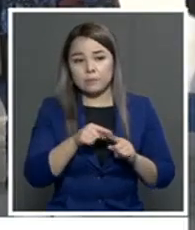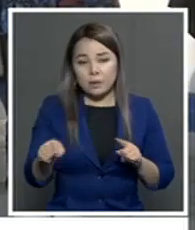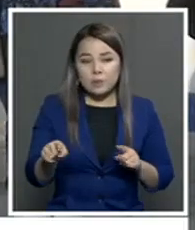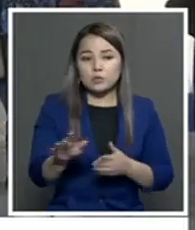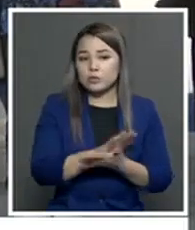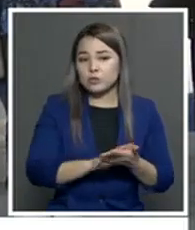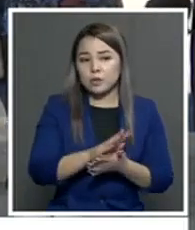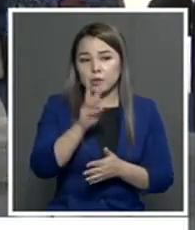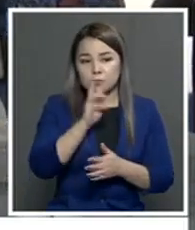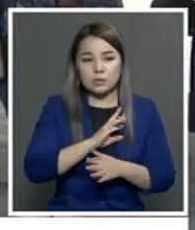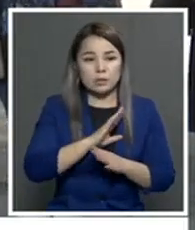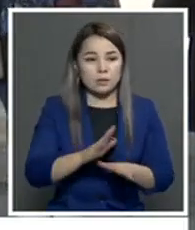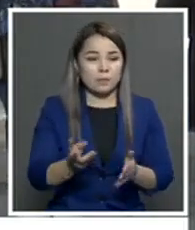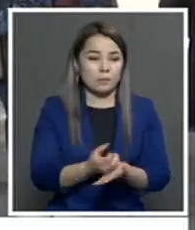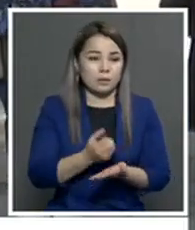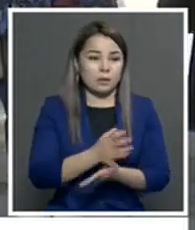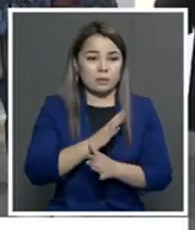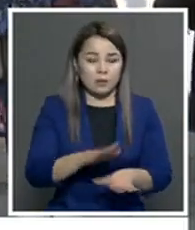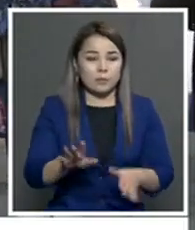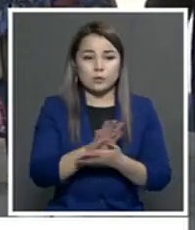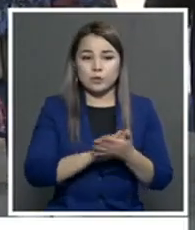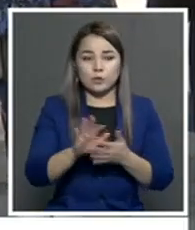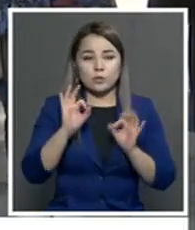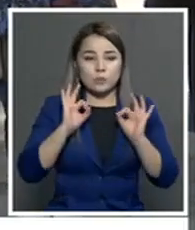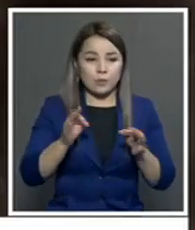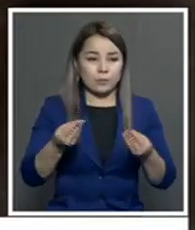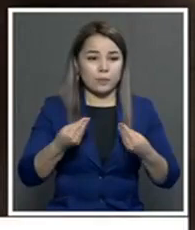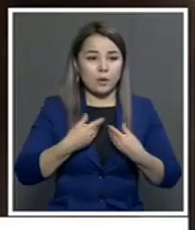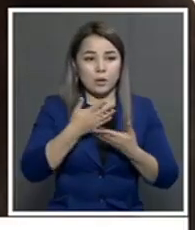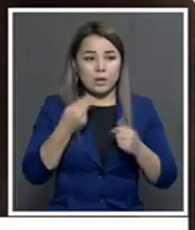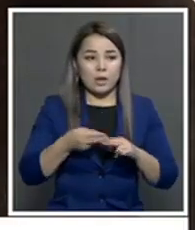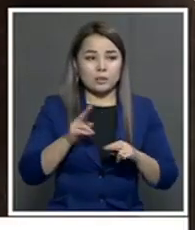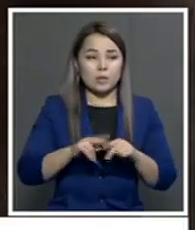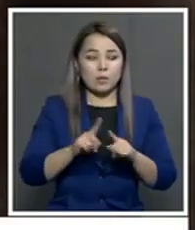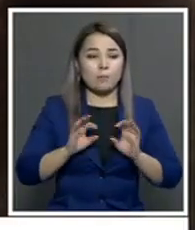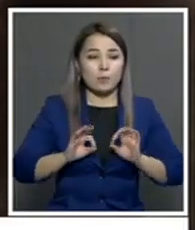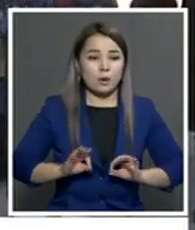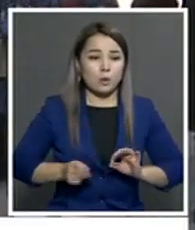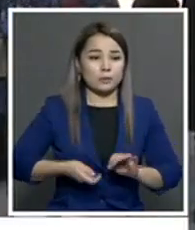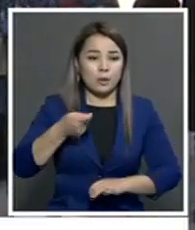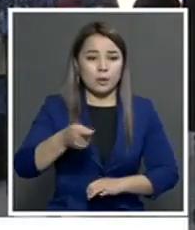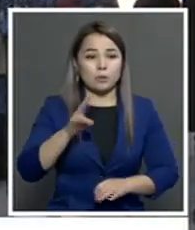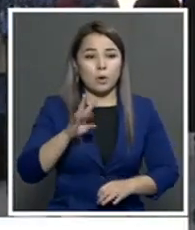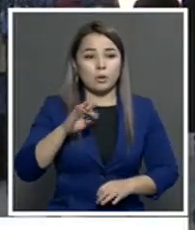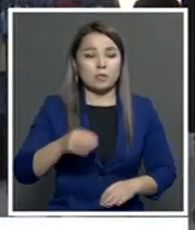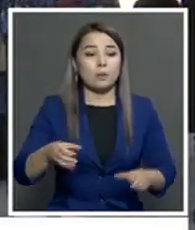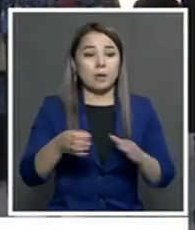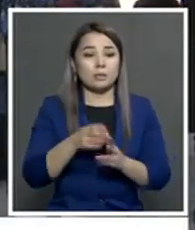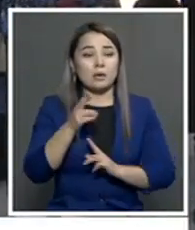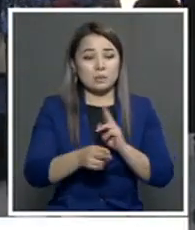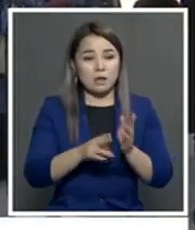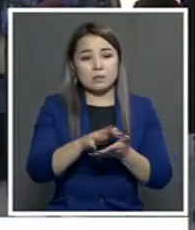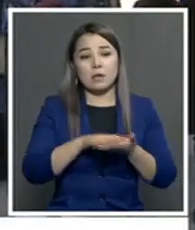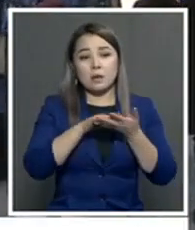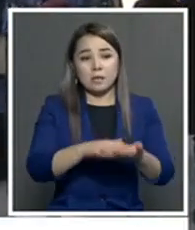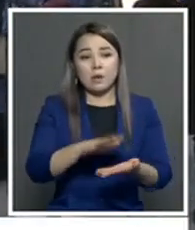Мамыр айынан бері еңбек ақыны алмадық. Бір тиын бермеді. Алтай қаласындағы прокуратураға және Нұр Отан партиясына арыз шағым